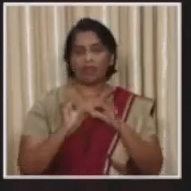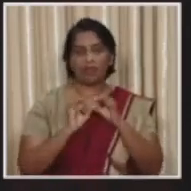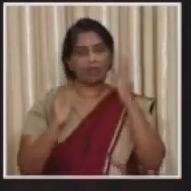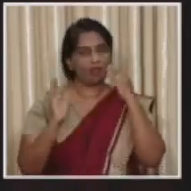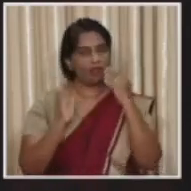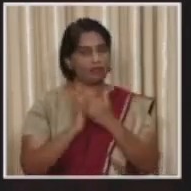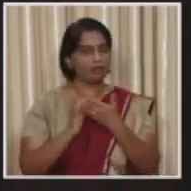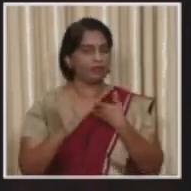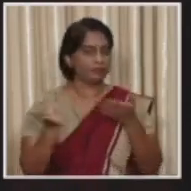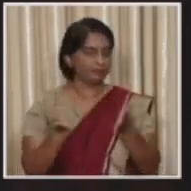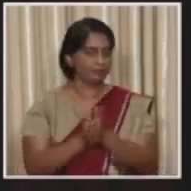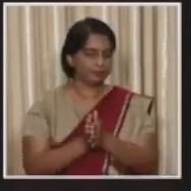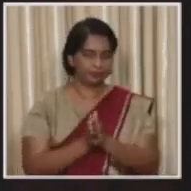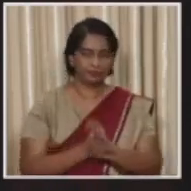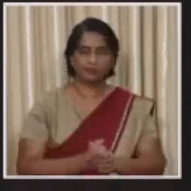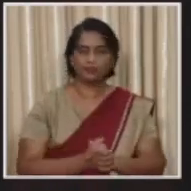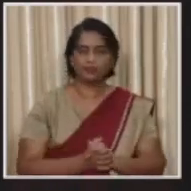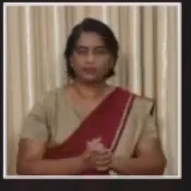වෙනවා.